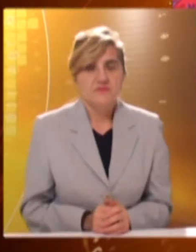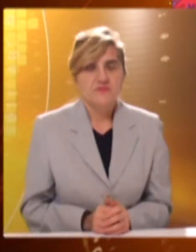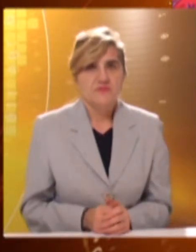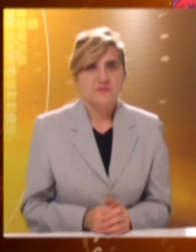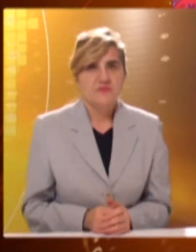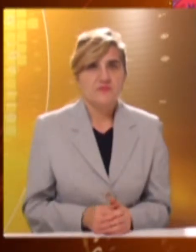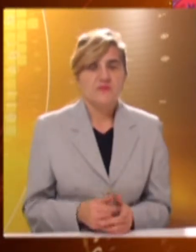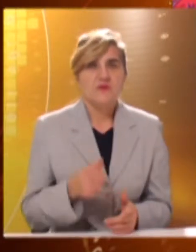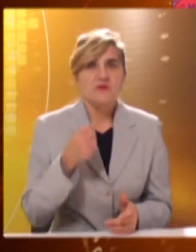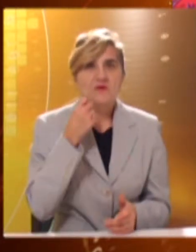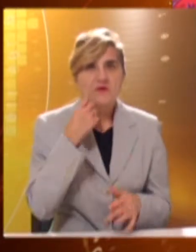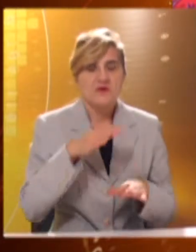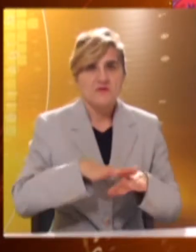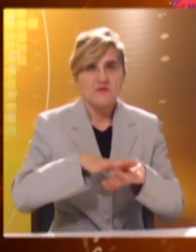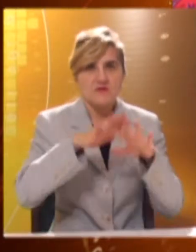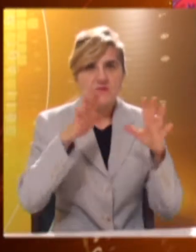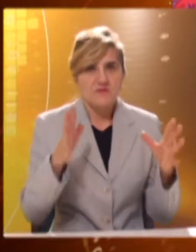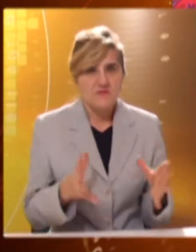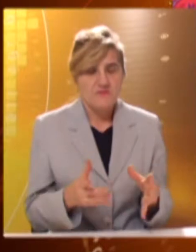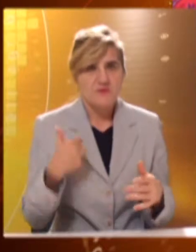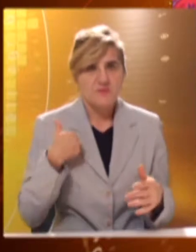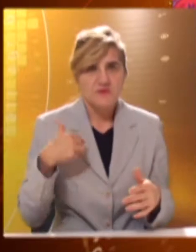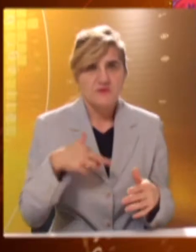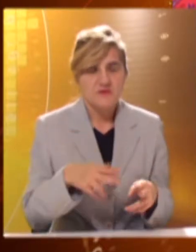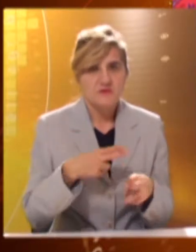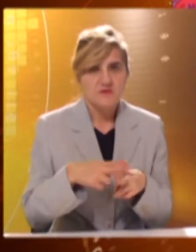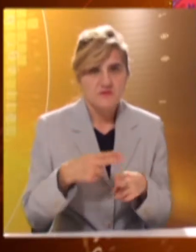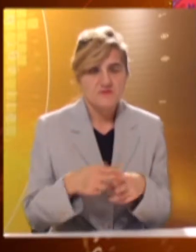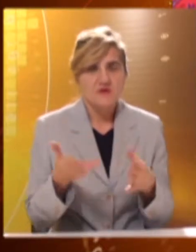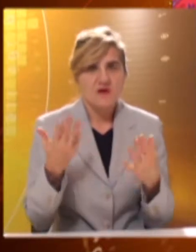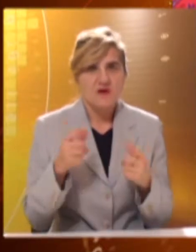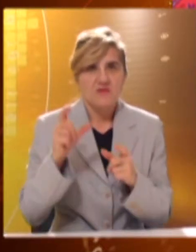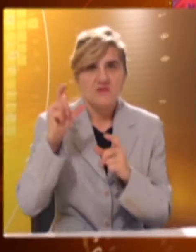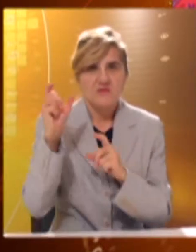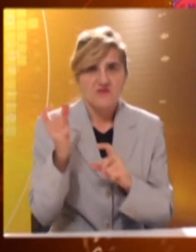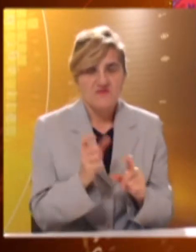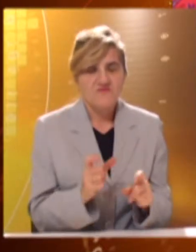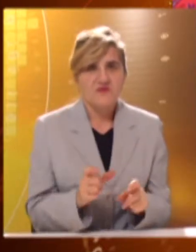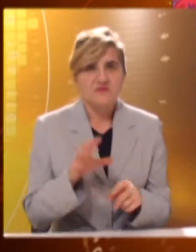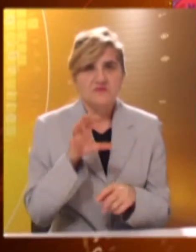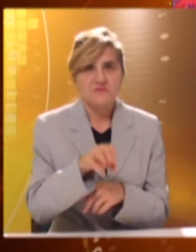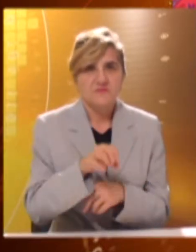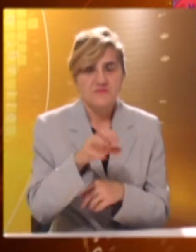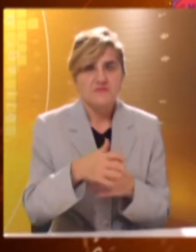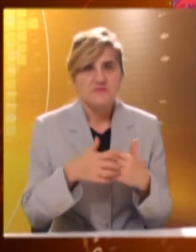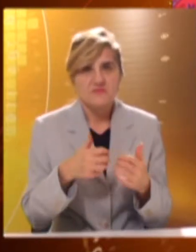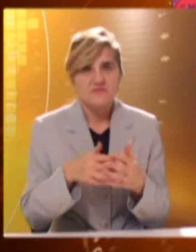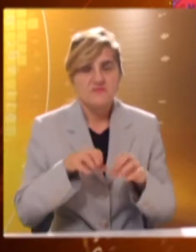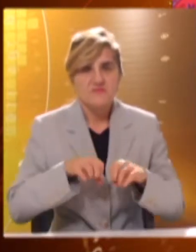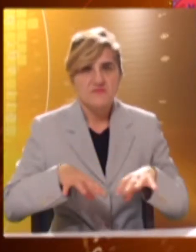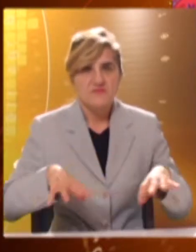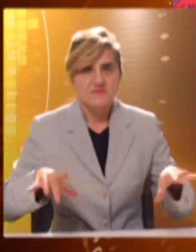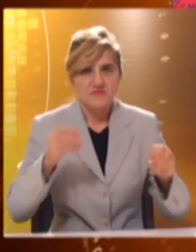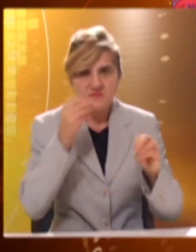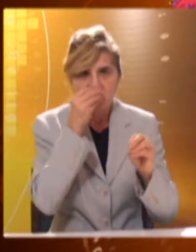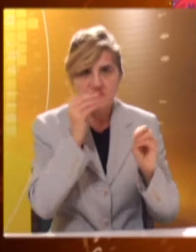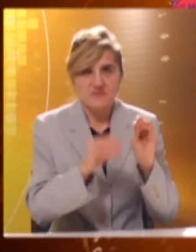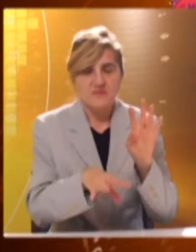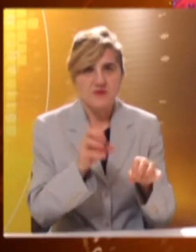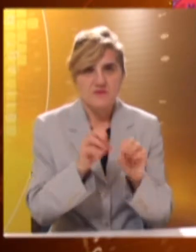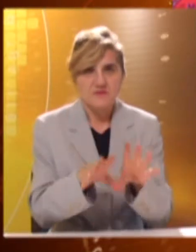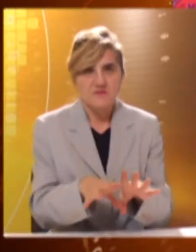faktički po pozivu, odnosno kad se napune praznih, međutim vetar, životinje i neki ljudi koji, moram reći tako, žive od smeća